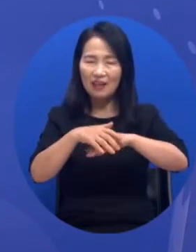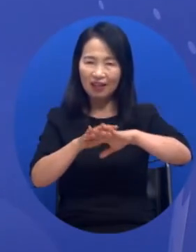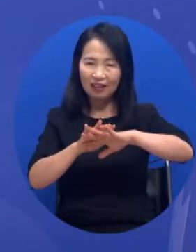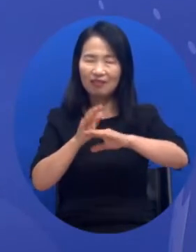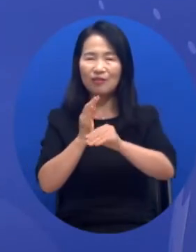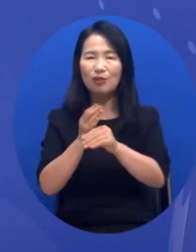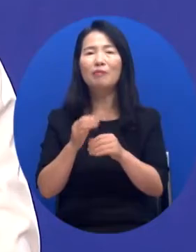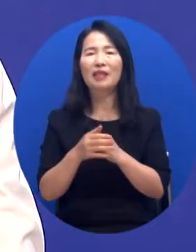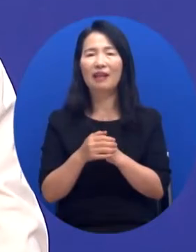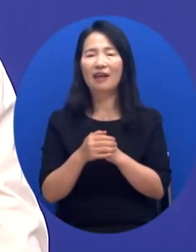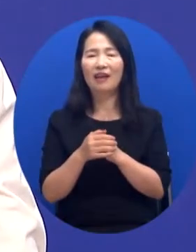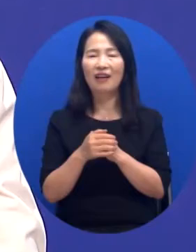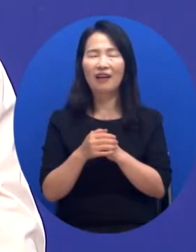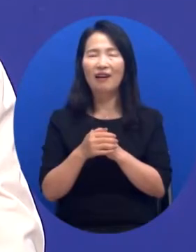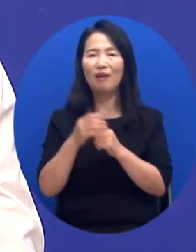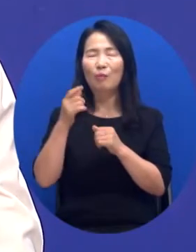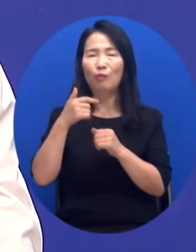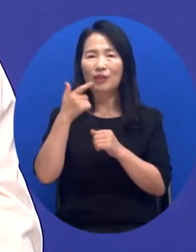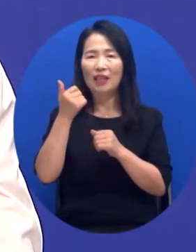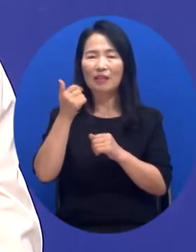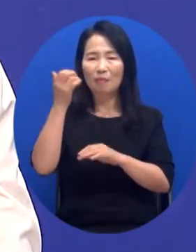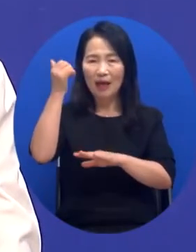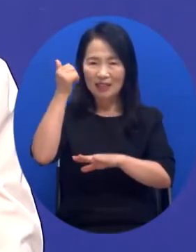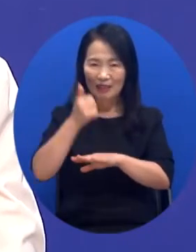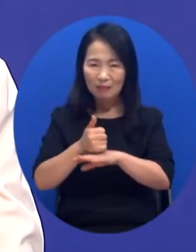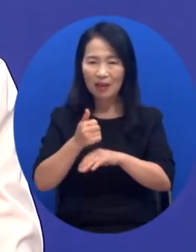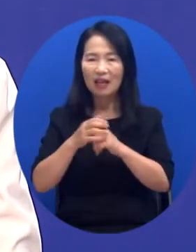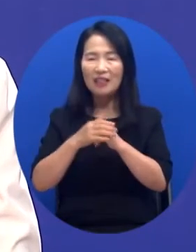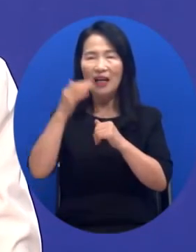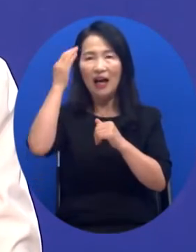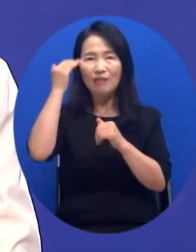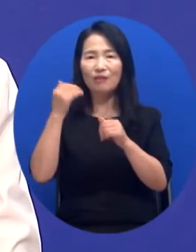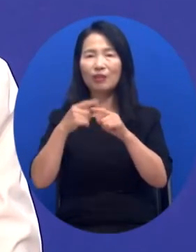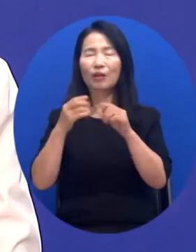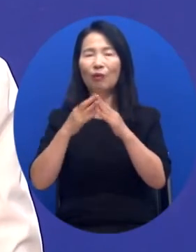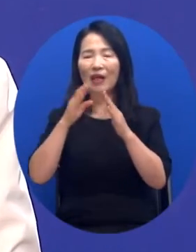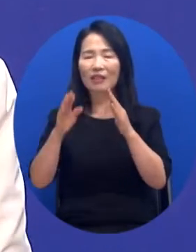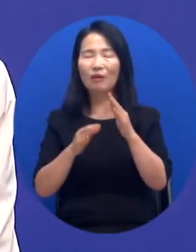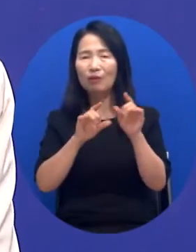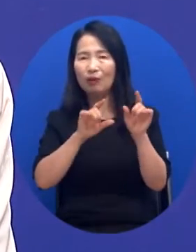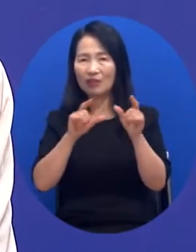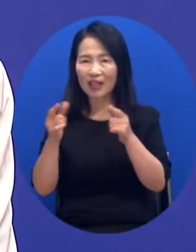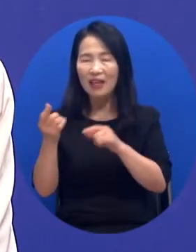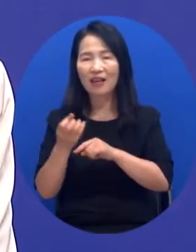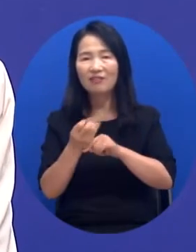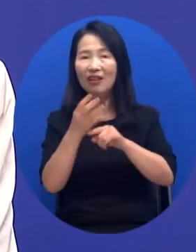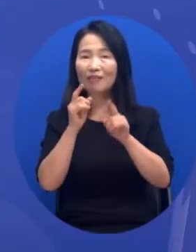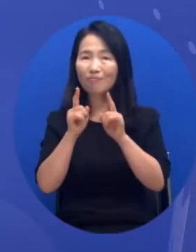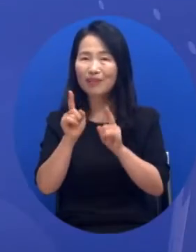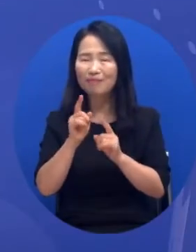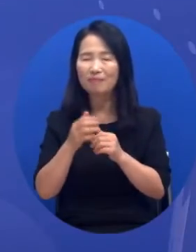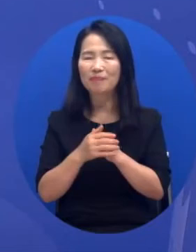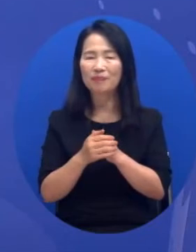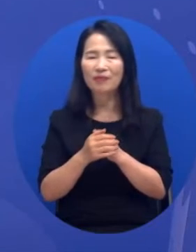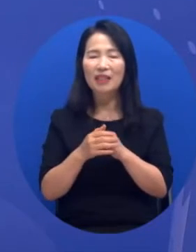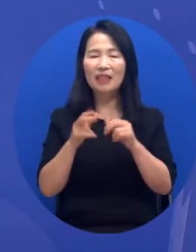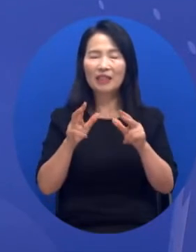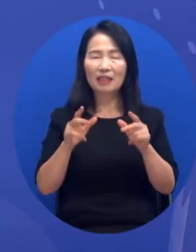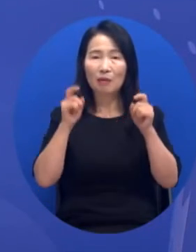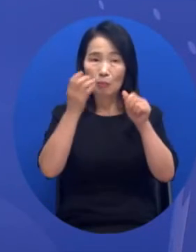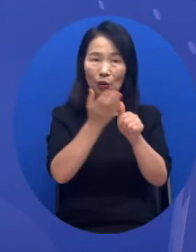네, 알겠습니다. 목사님, 마지막으로 한국교회 성도님들께 한 말씀 전해주시고 대담 마무리하겠습니다. 지금